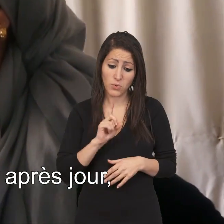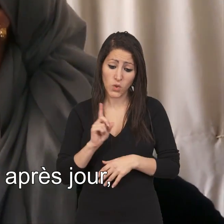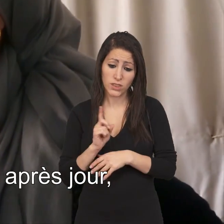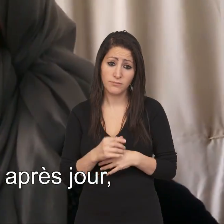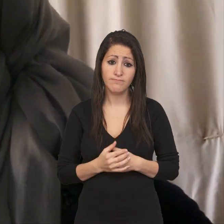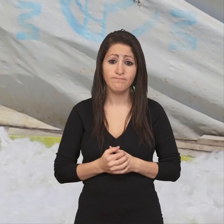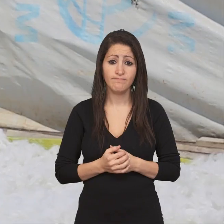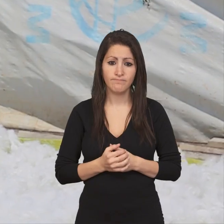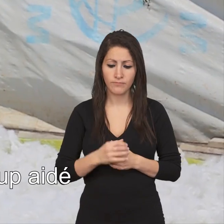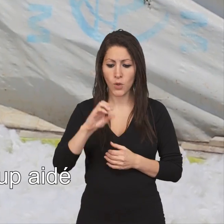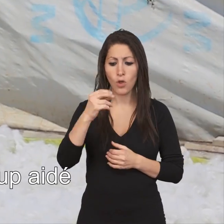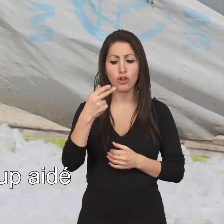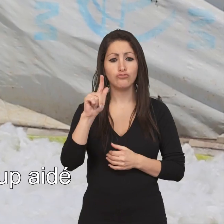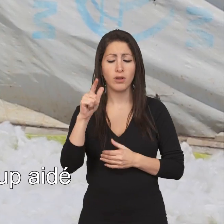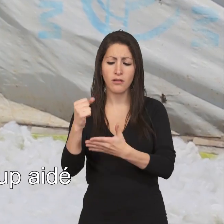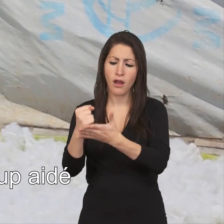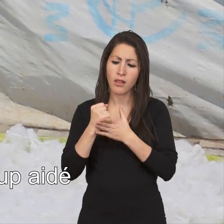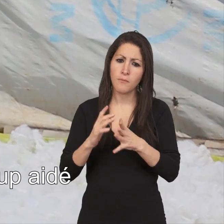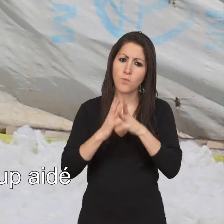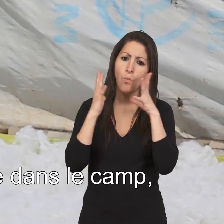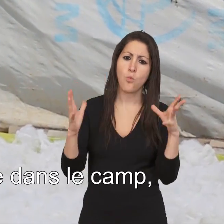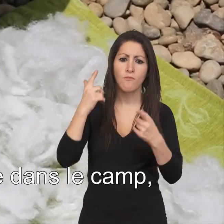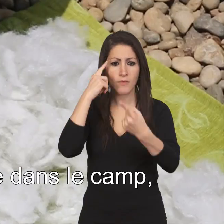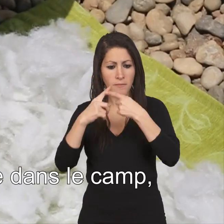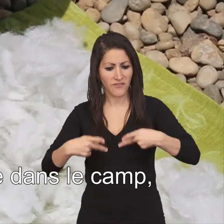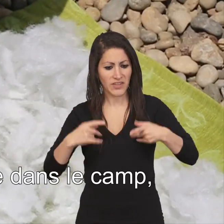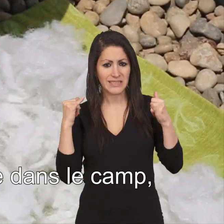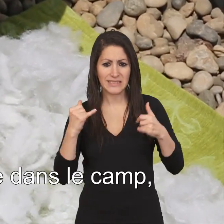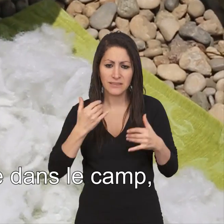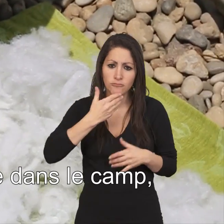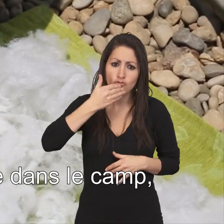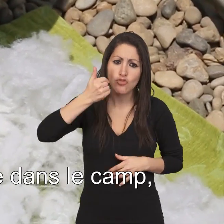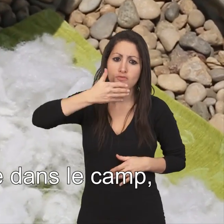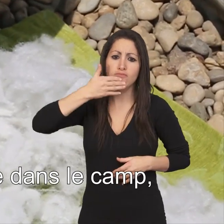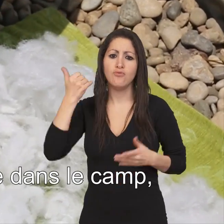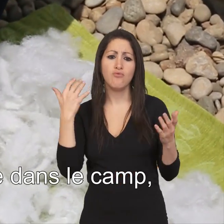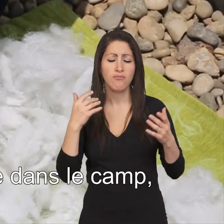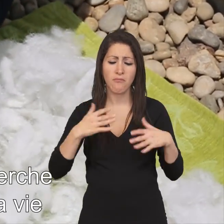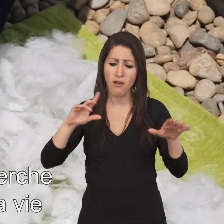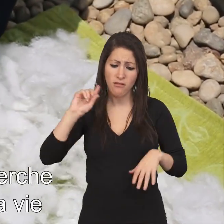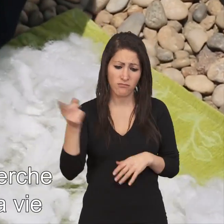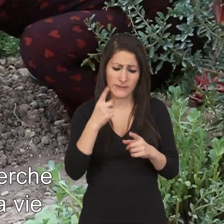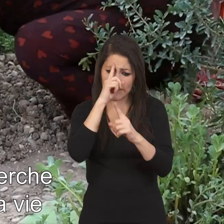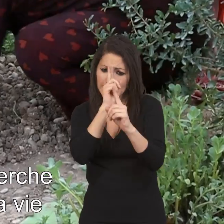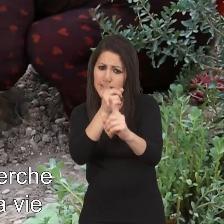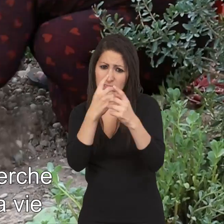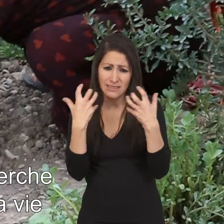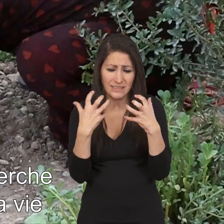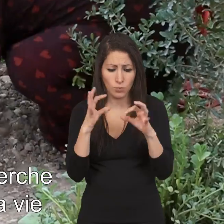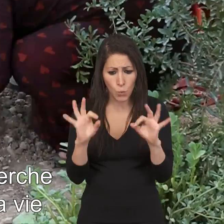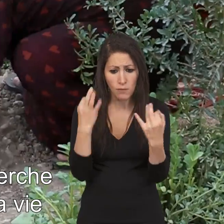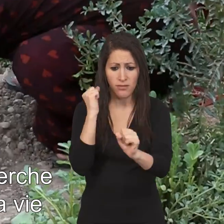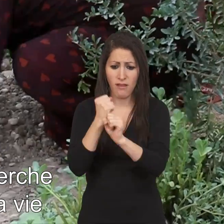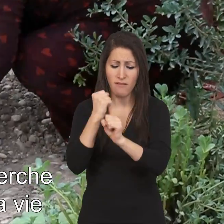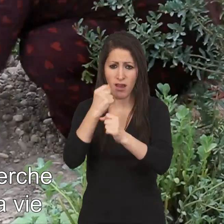plus. Les ONG nous ont beaucoup aidés pour améliorer les conditions de vie dans le camp. Mais ici, tout le monde cherche un travail